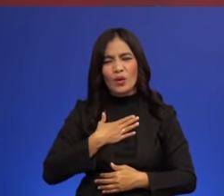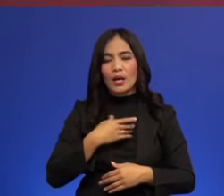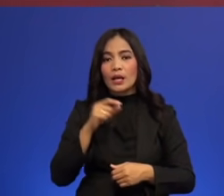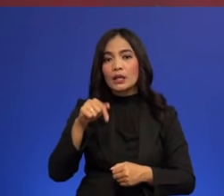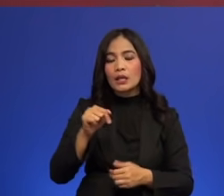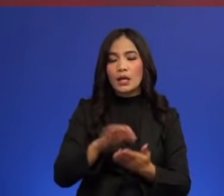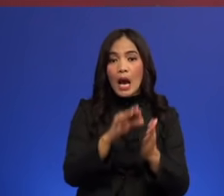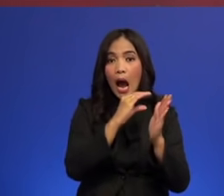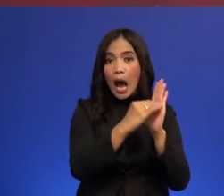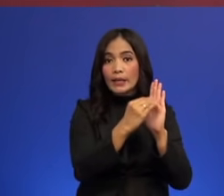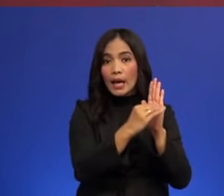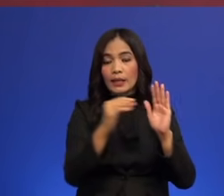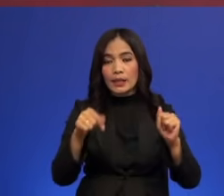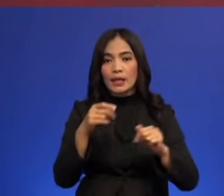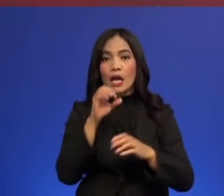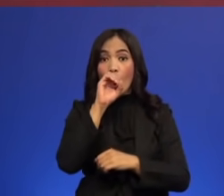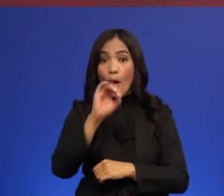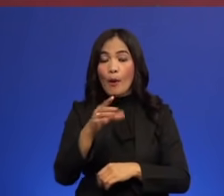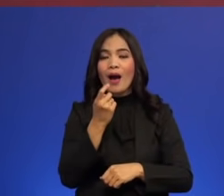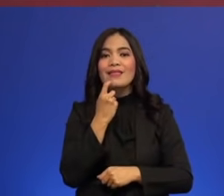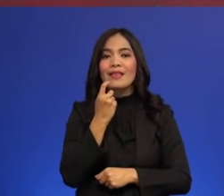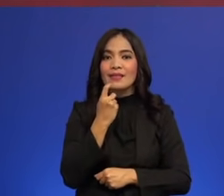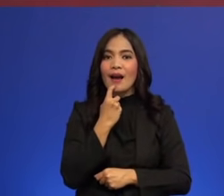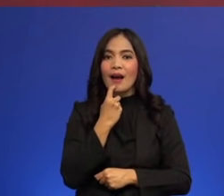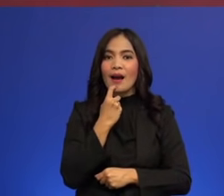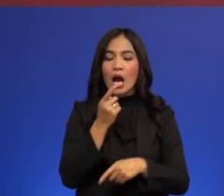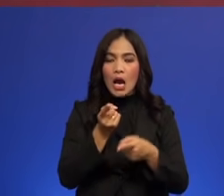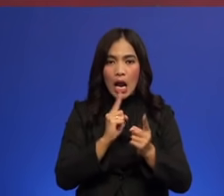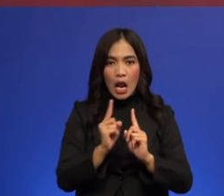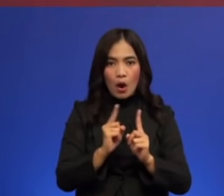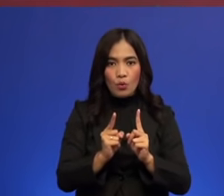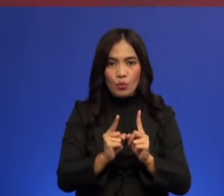Ayat-ayat ini berbicara mengenai bahwa